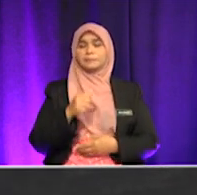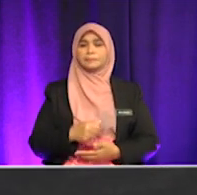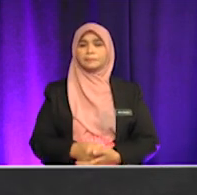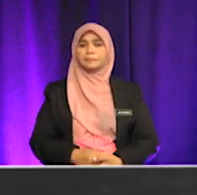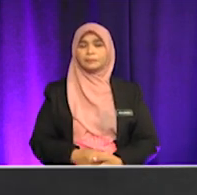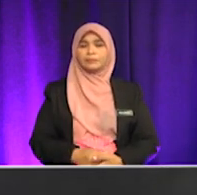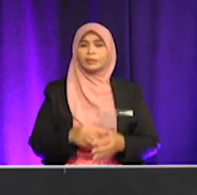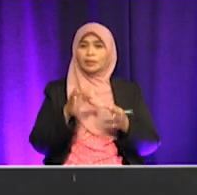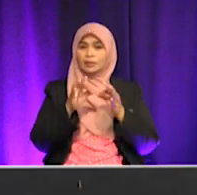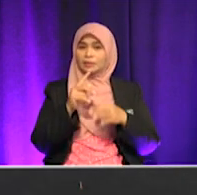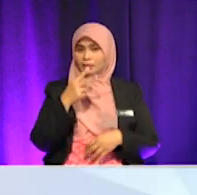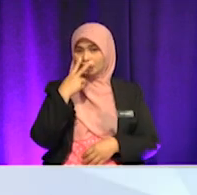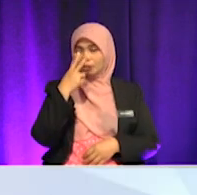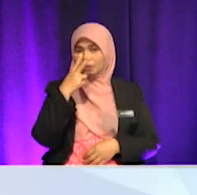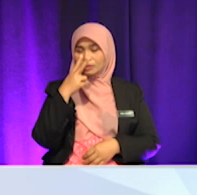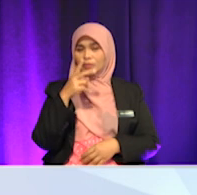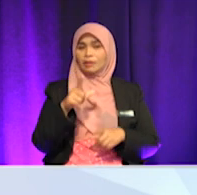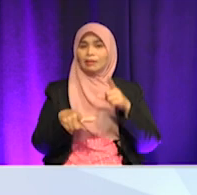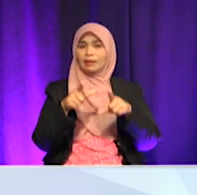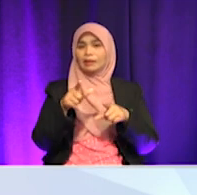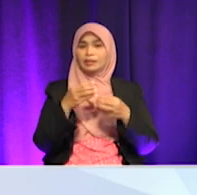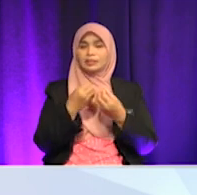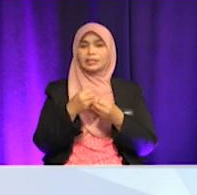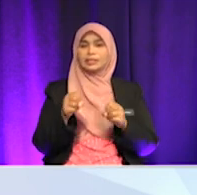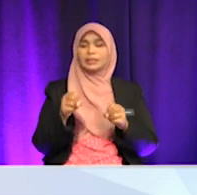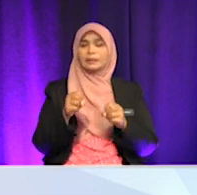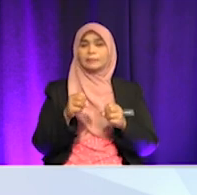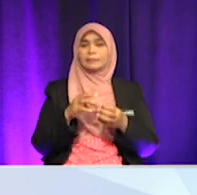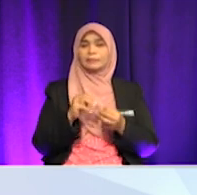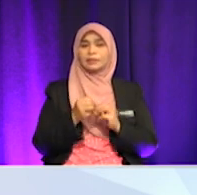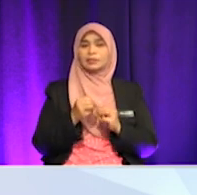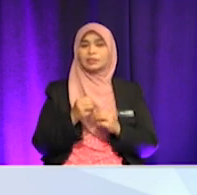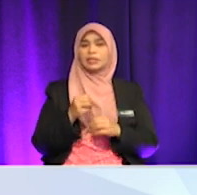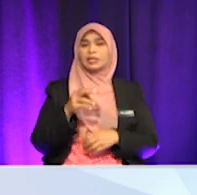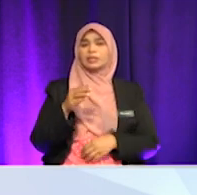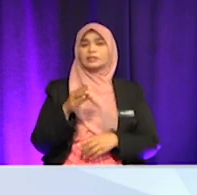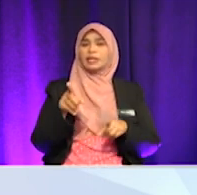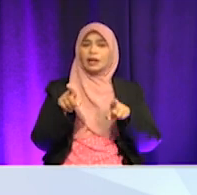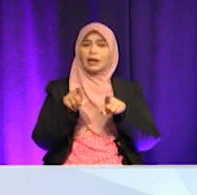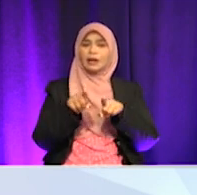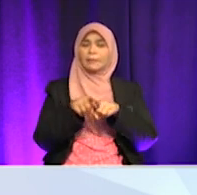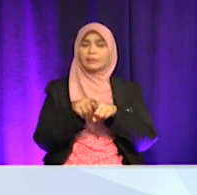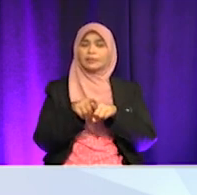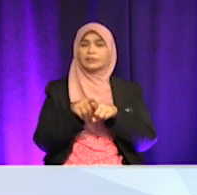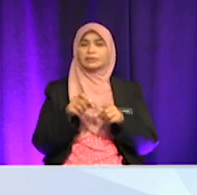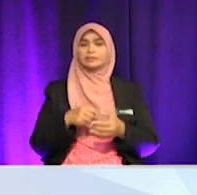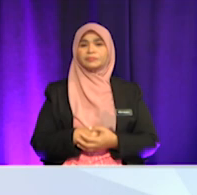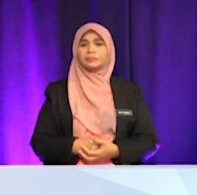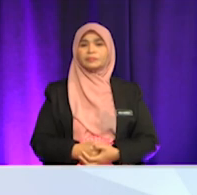Okay, kalau kita tengok kepada langkah penyelesaian Nadua, sama je dengan langkah penyelesaian saya